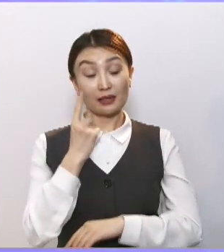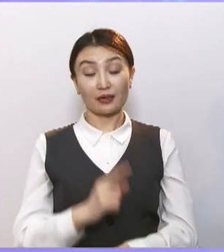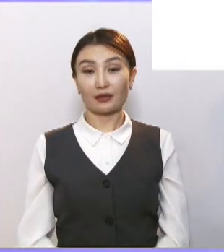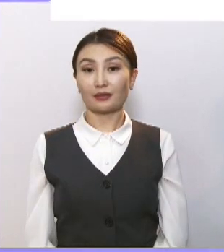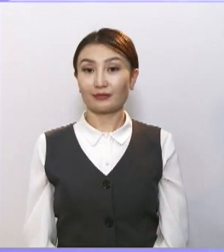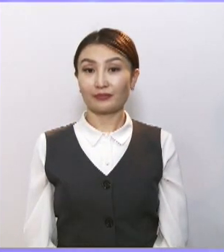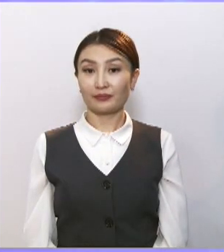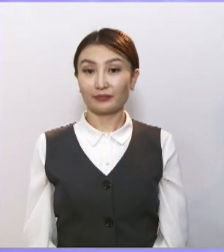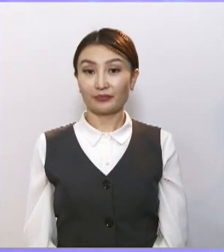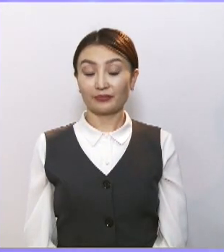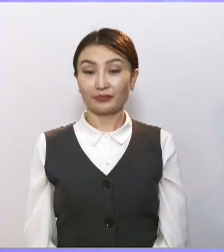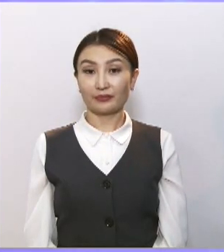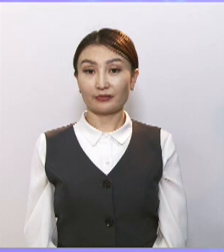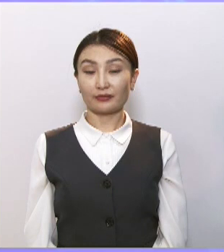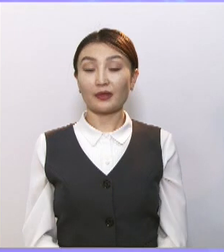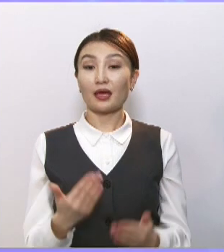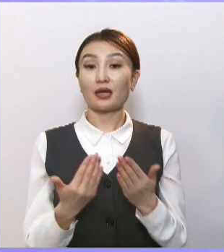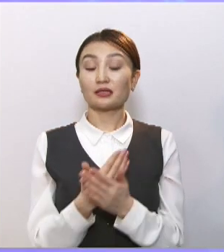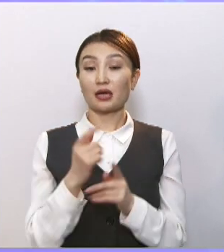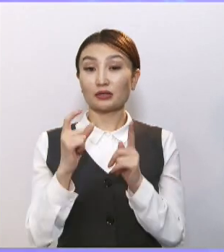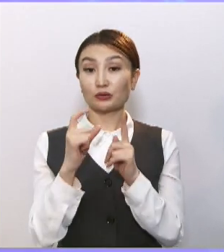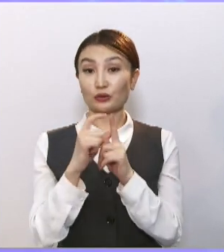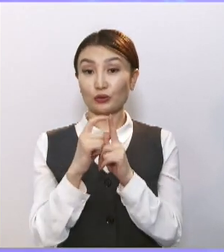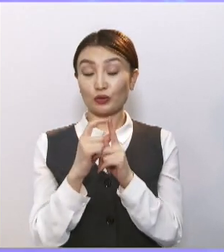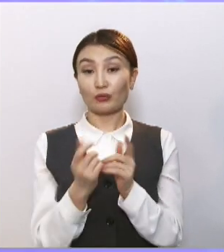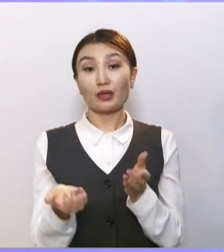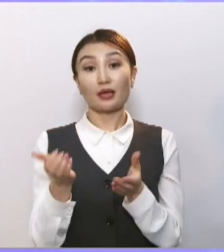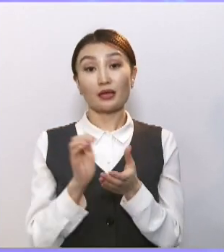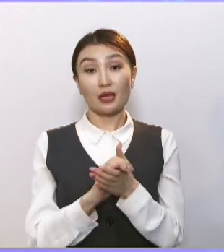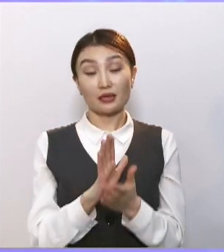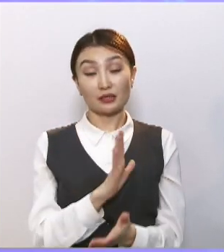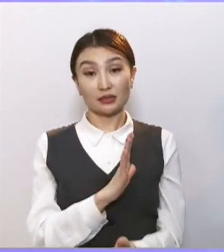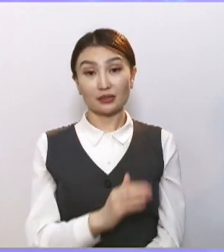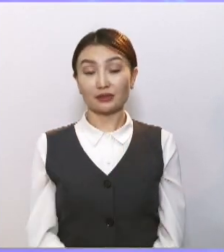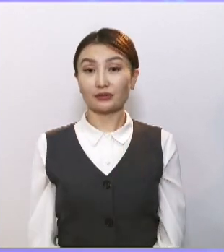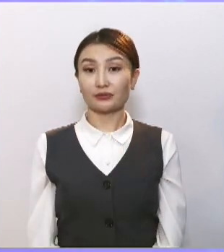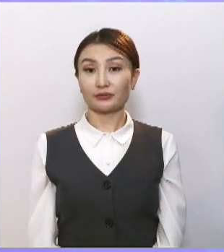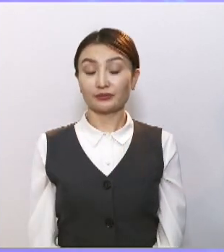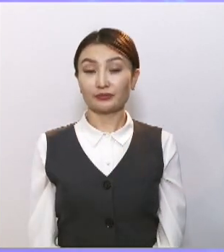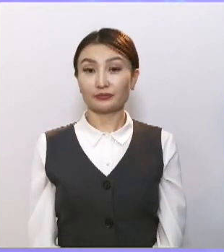Жаңы сөздөр менен тааныштык.